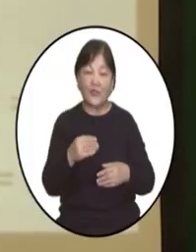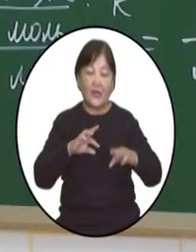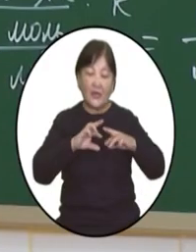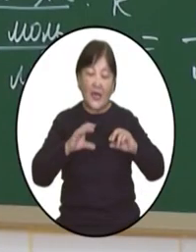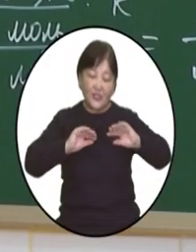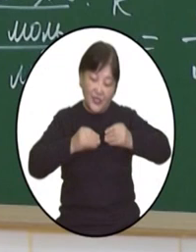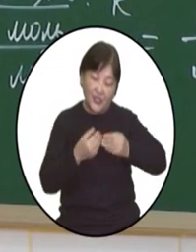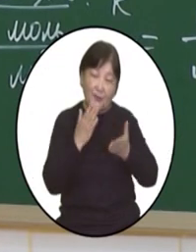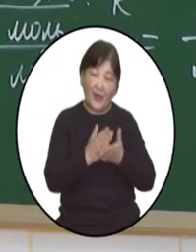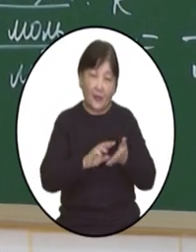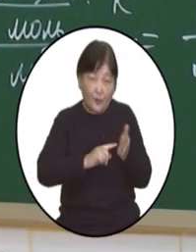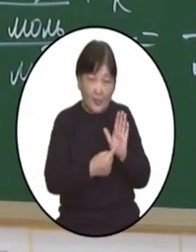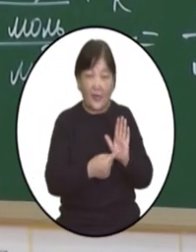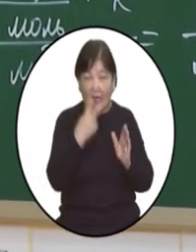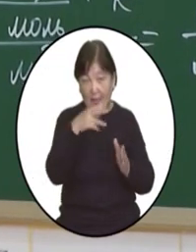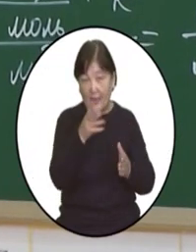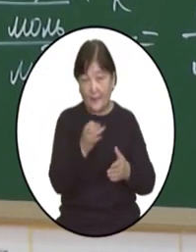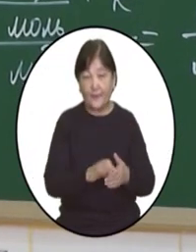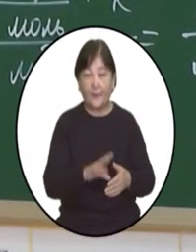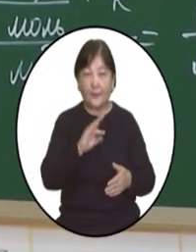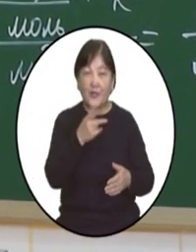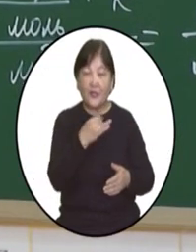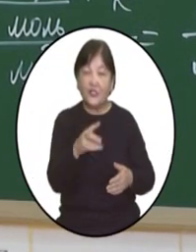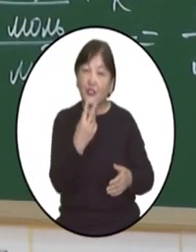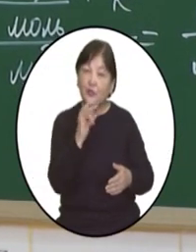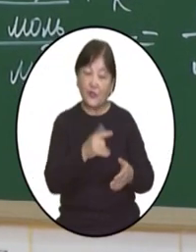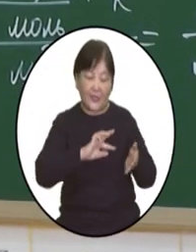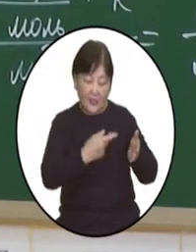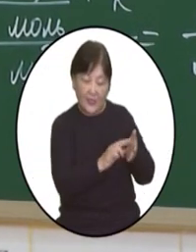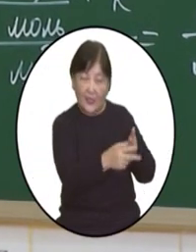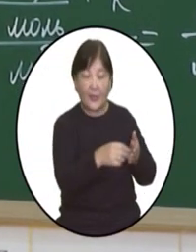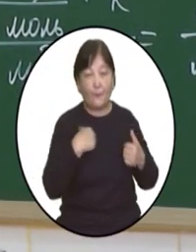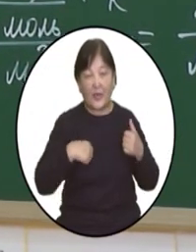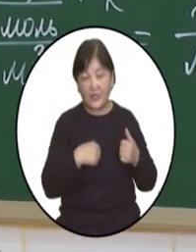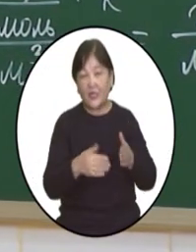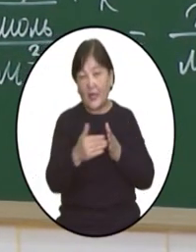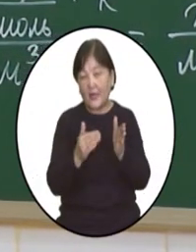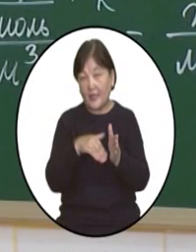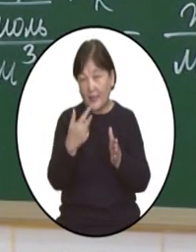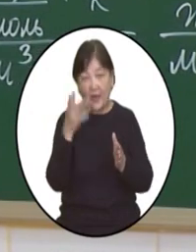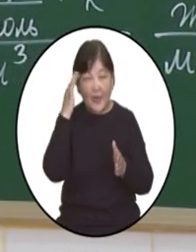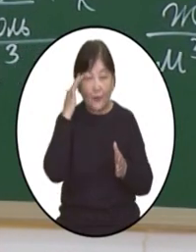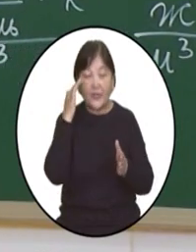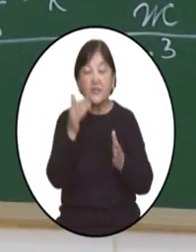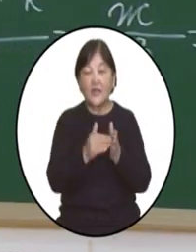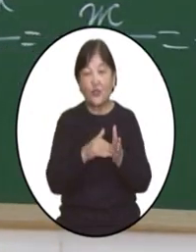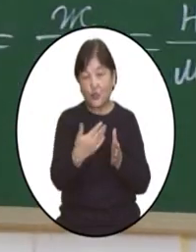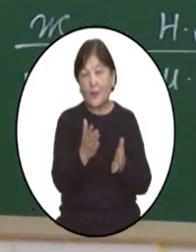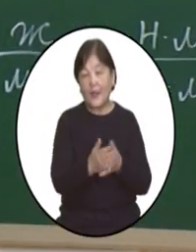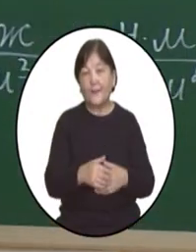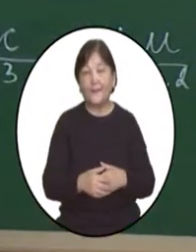харцгаая. За, одоо багш нь та бүхэнд нэгжийн шилжүүлгийг яаж хэрхэн хийх вэ гэдэг аргачлалыг зааж өгч байна.